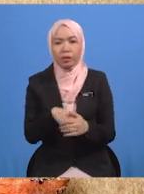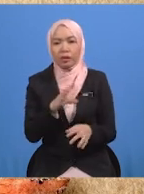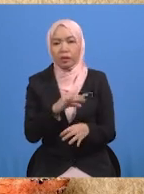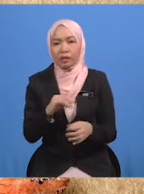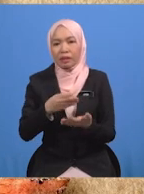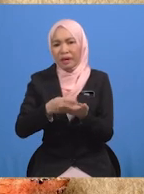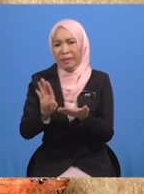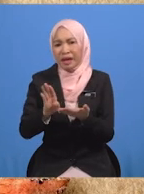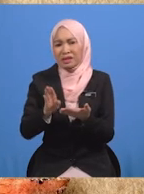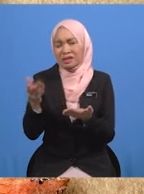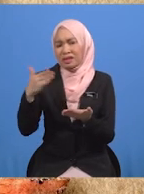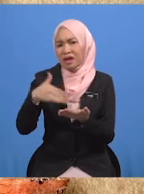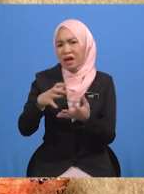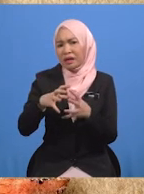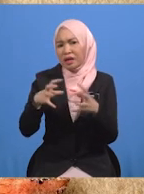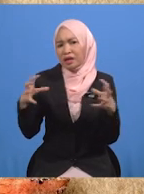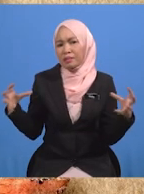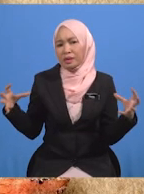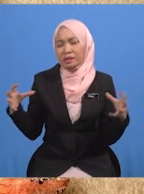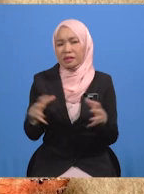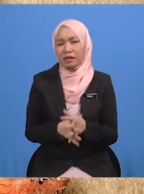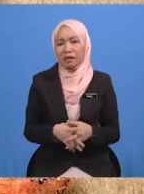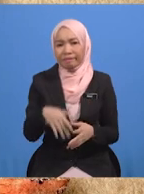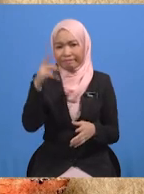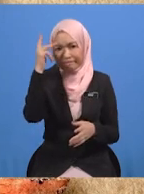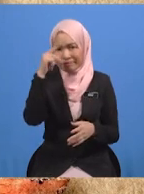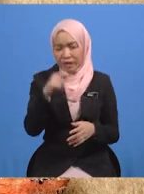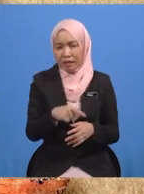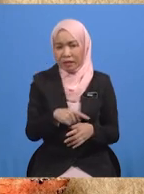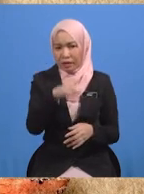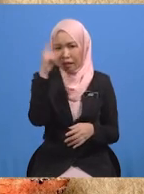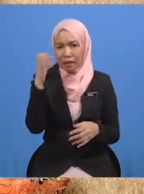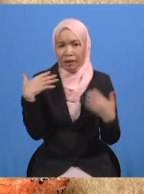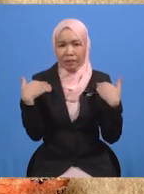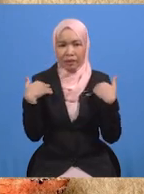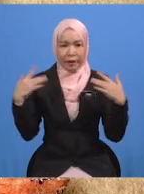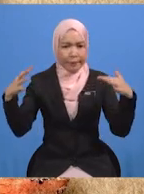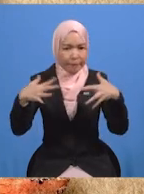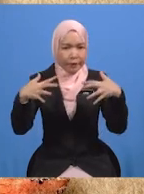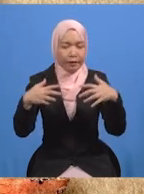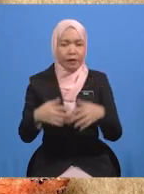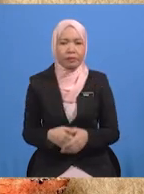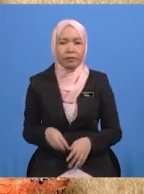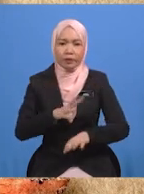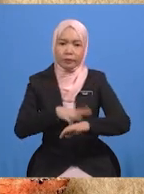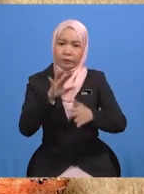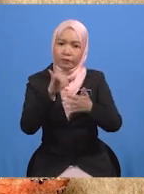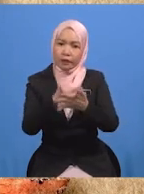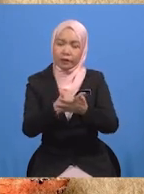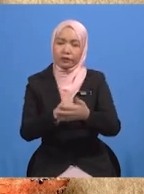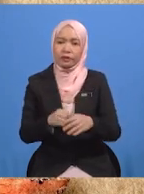membesar termasuk perbelanjaan perang mendorong kemelesetan ekonomi Turki.